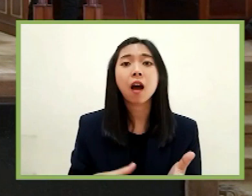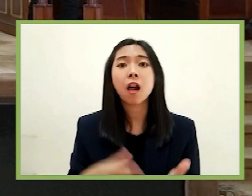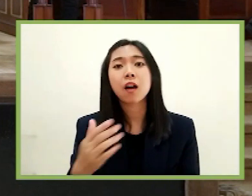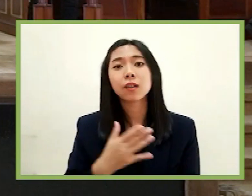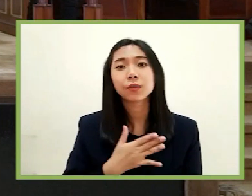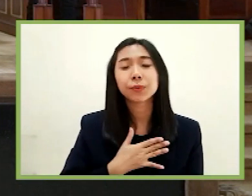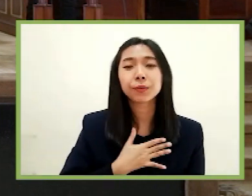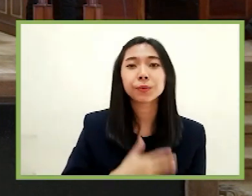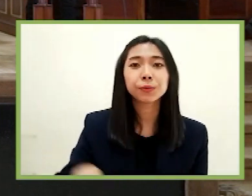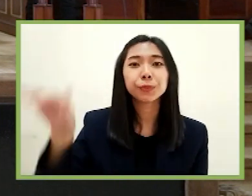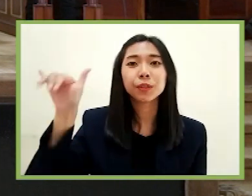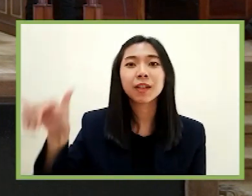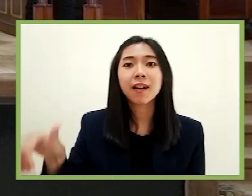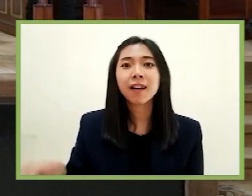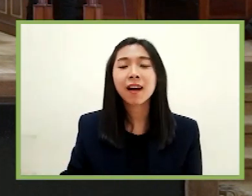kepadaku